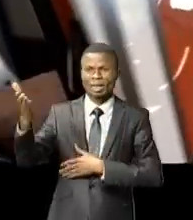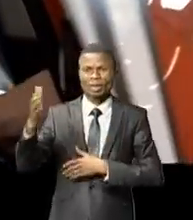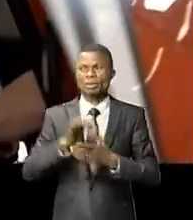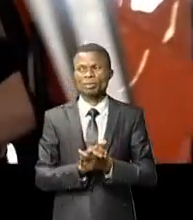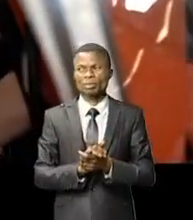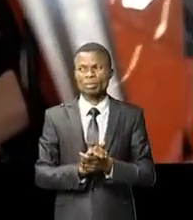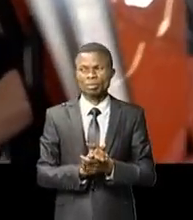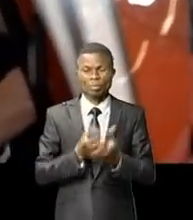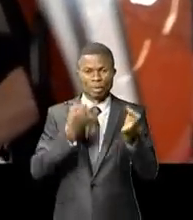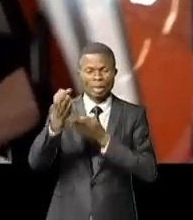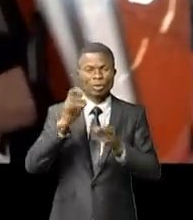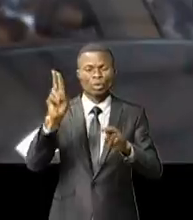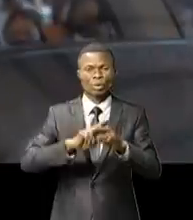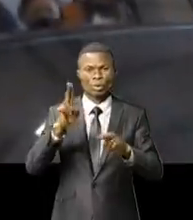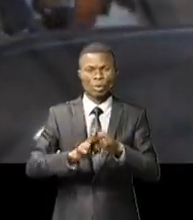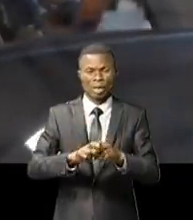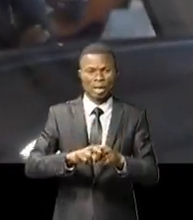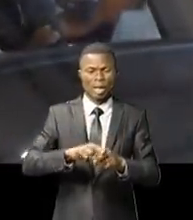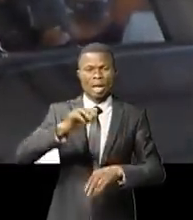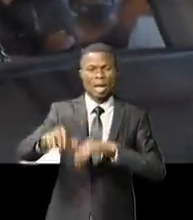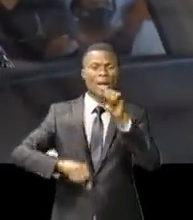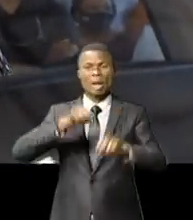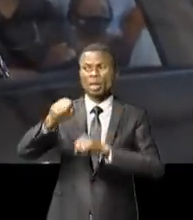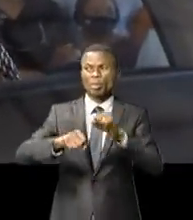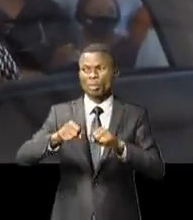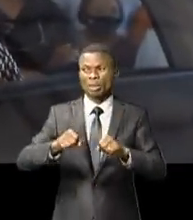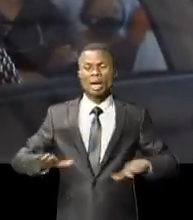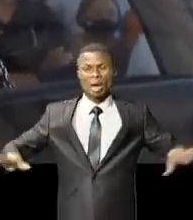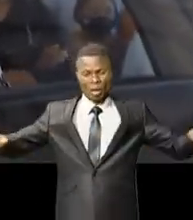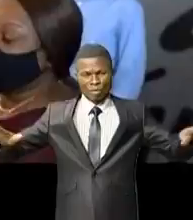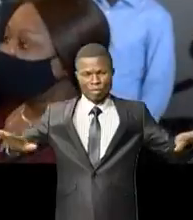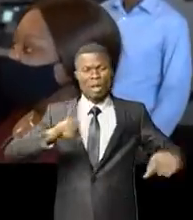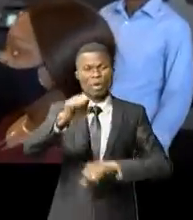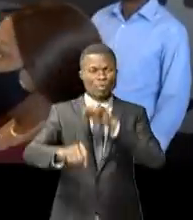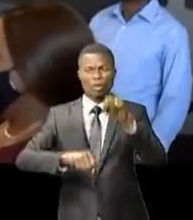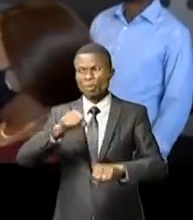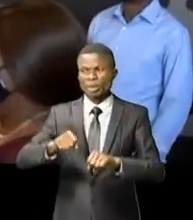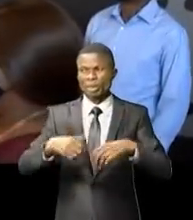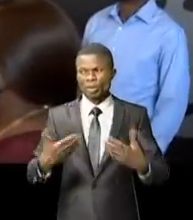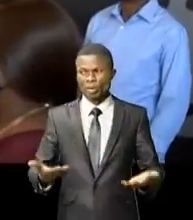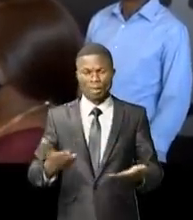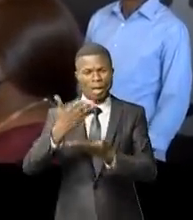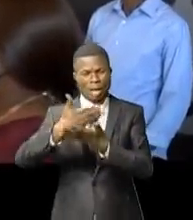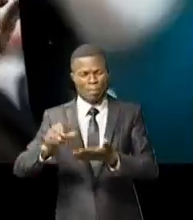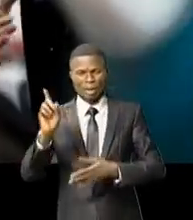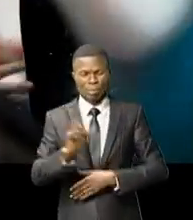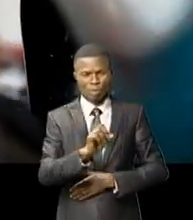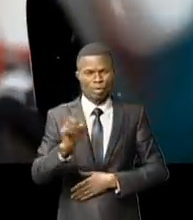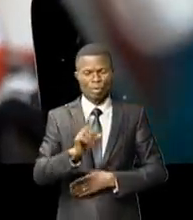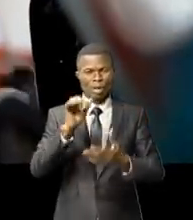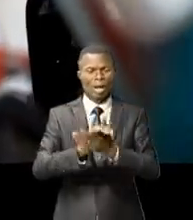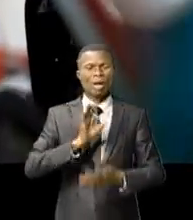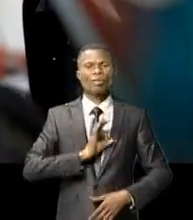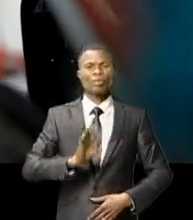Moi, je vous explique comment utiliser les pédales avec ça, comment tu montes avec ça, et puis avec les pédales, tu peux... Étape après étape, l'épouse du